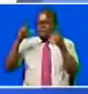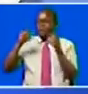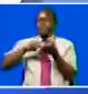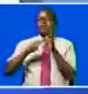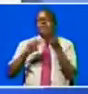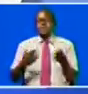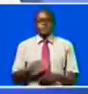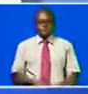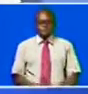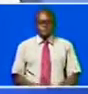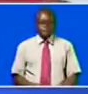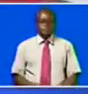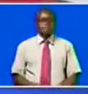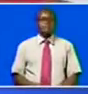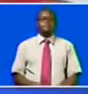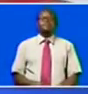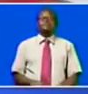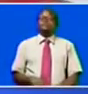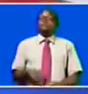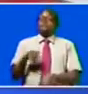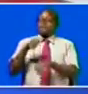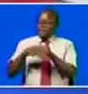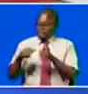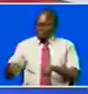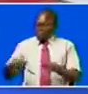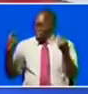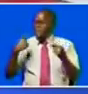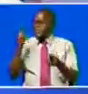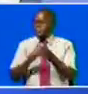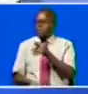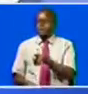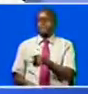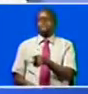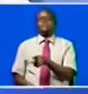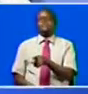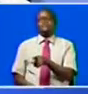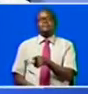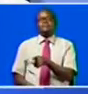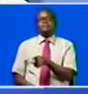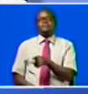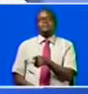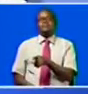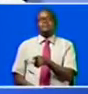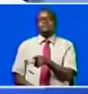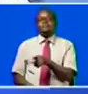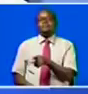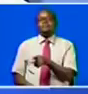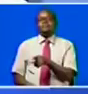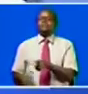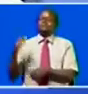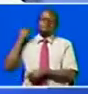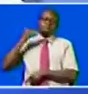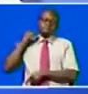nini? Na wewe dada pale nyumbani. Alafu mkikosana baadaye tunaziona kwa mtandao, mmeandika hapo, "Oh, ati ulikuwa uwezo uko na kibamia." Wewe